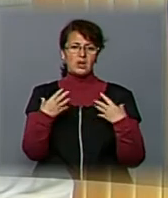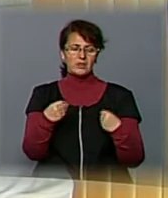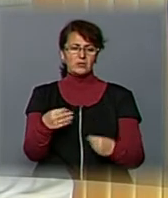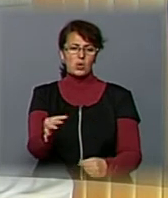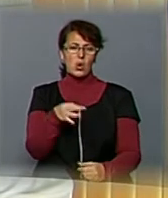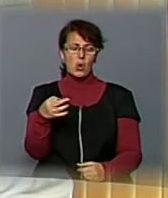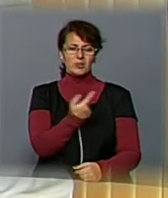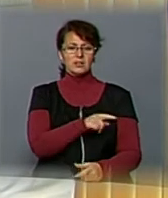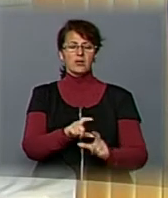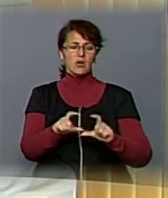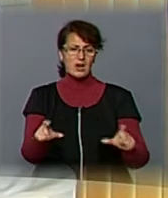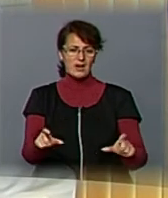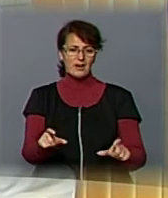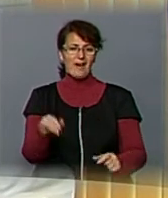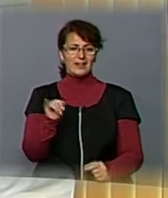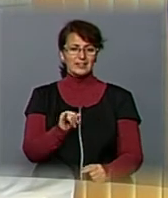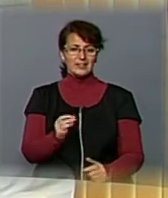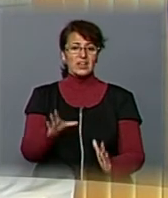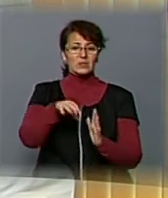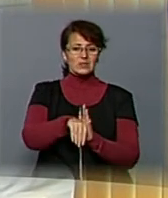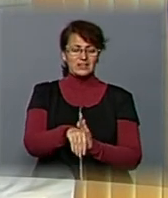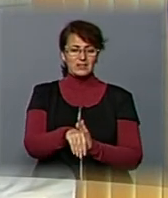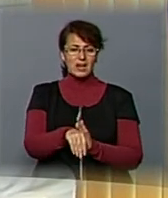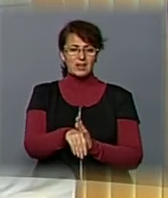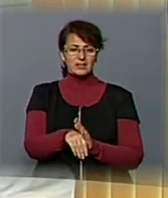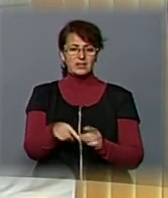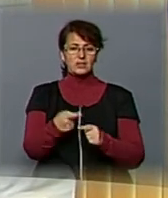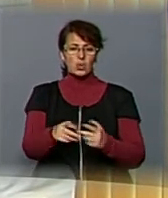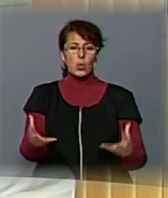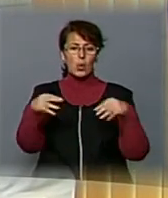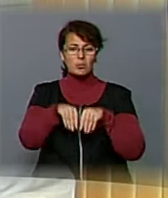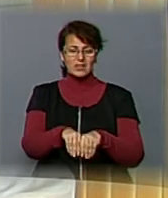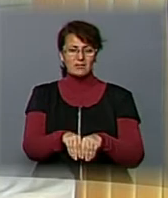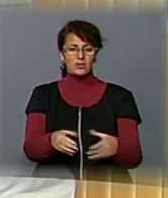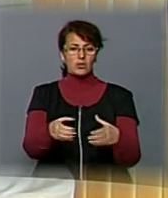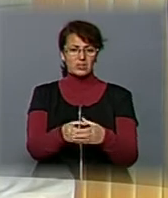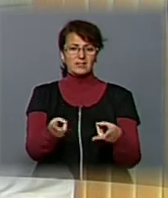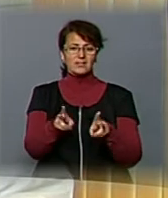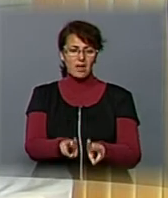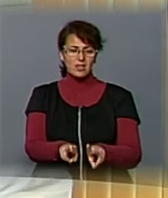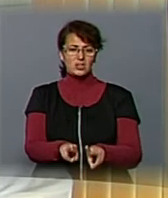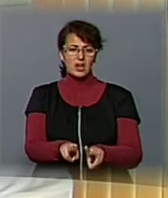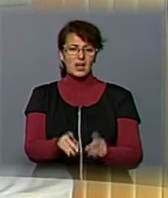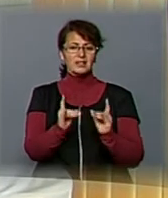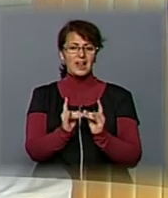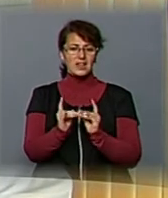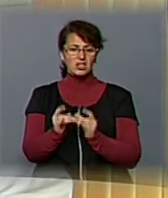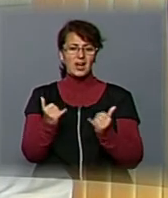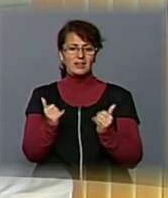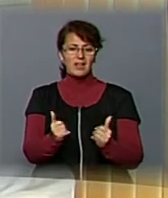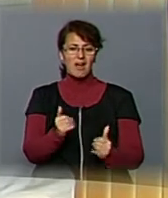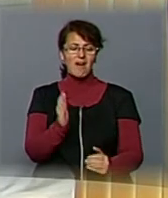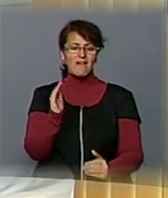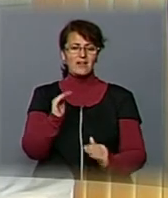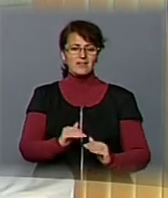обласної клінічної лікарні. І в складі цього об'єднаного відділення залишаються ліжка для